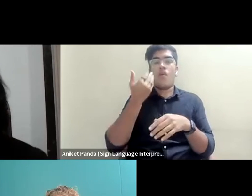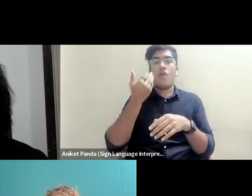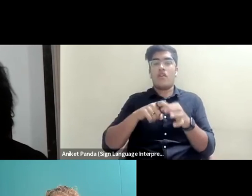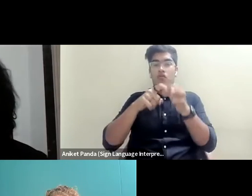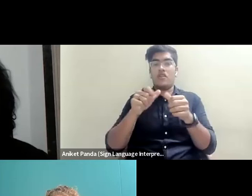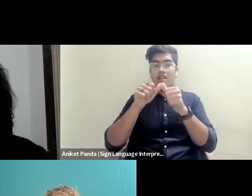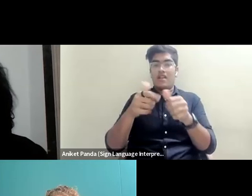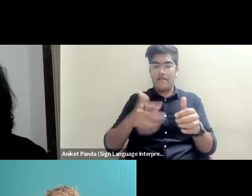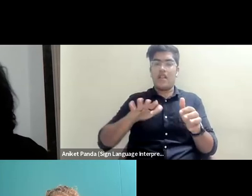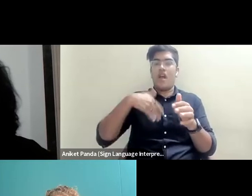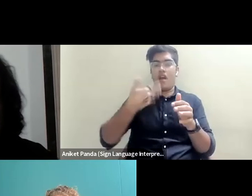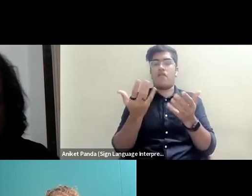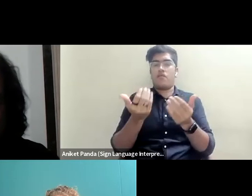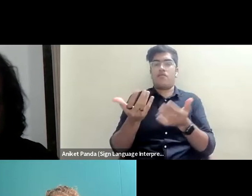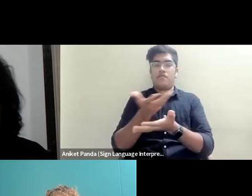बात करेगा।